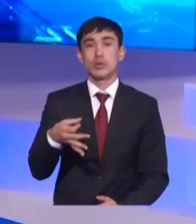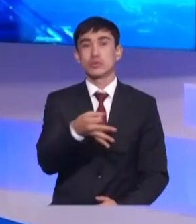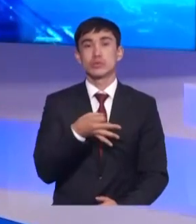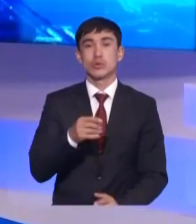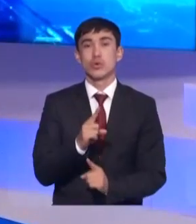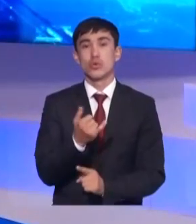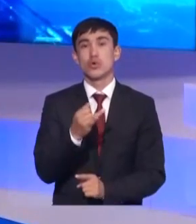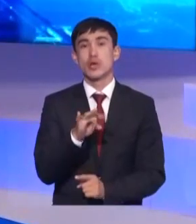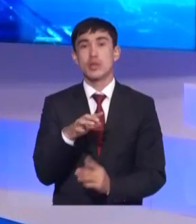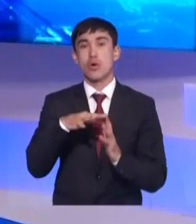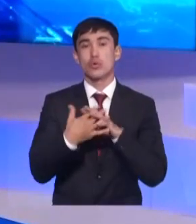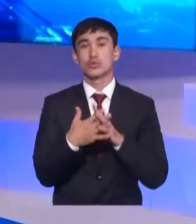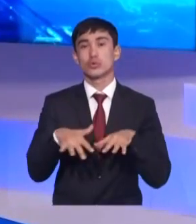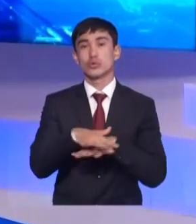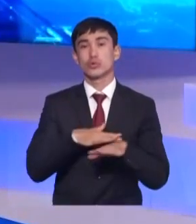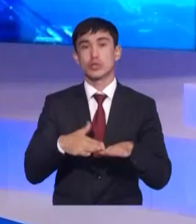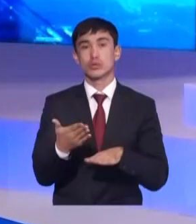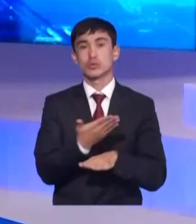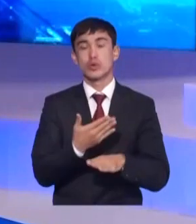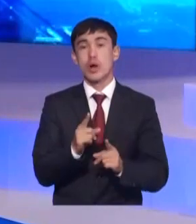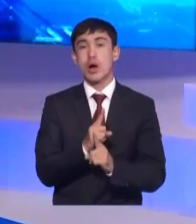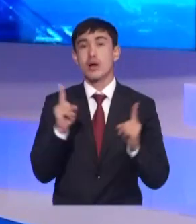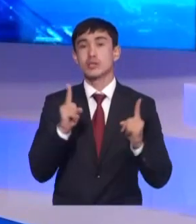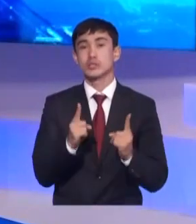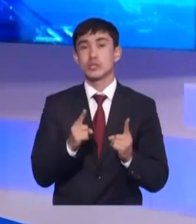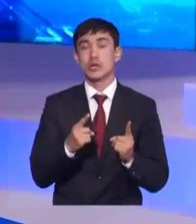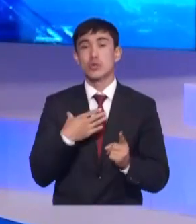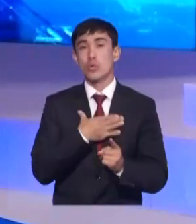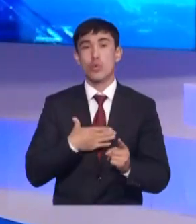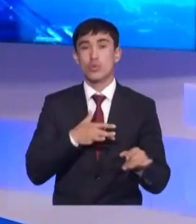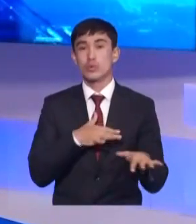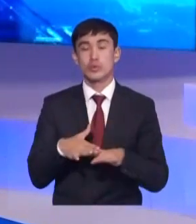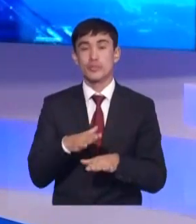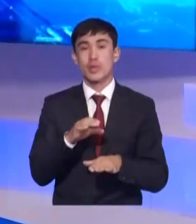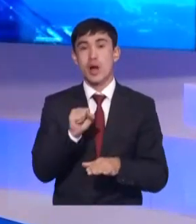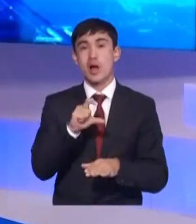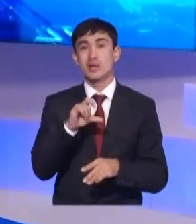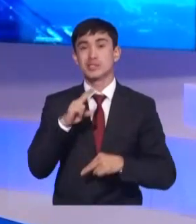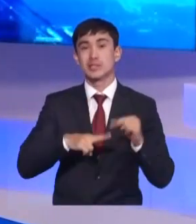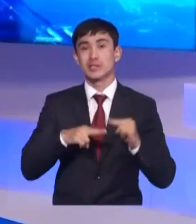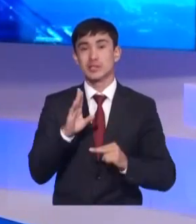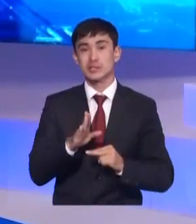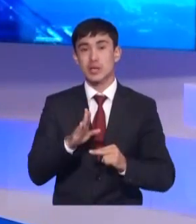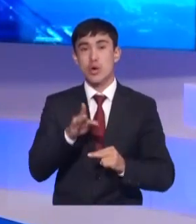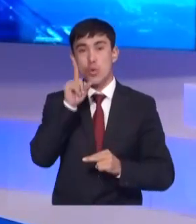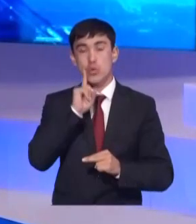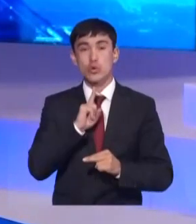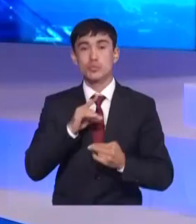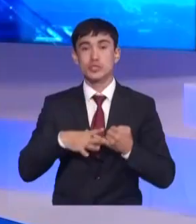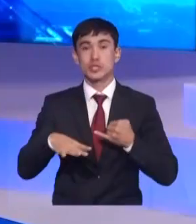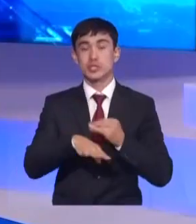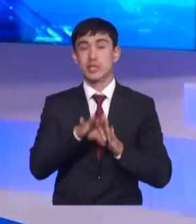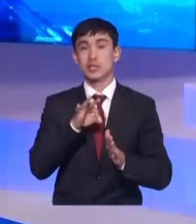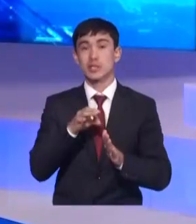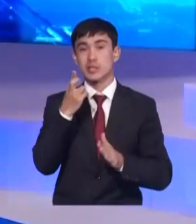Жамбыл ауданындағы үлкен ауылының тұрғындары үшін бұл күн айрықша толқулы болды. Аяз салына қалса қолайлы жер ретінде